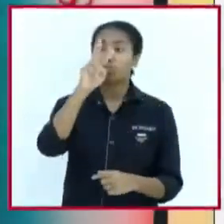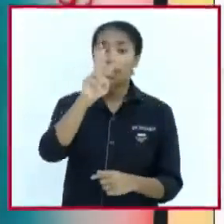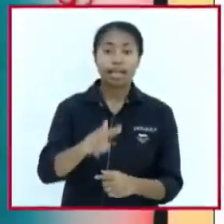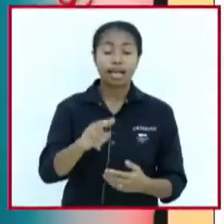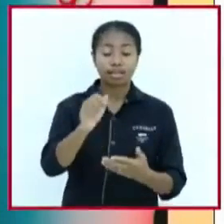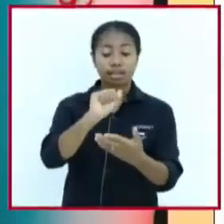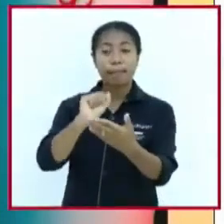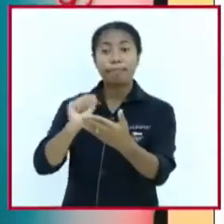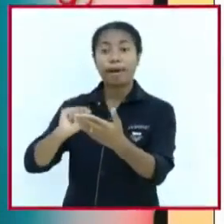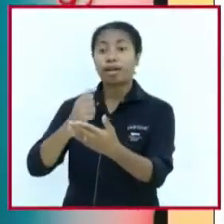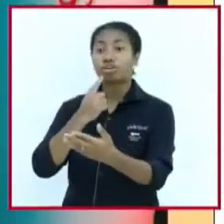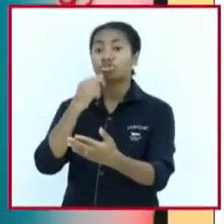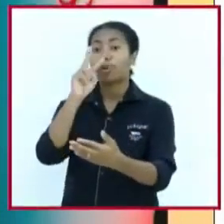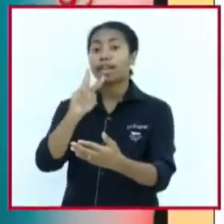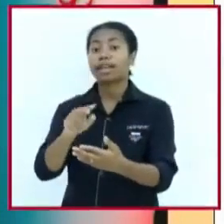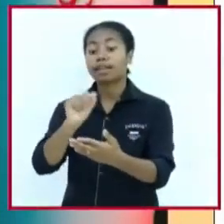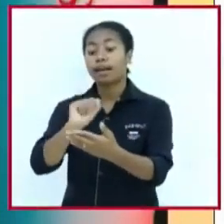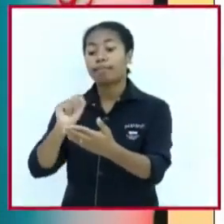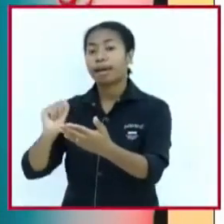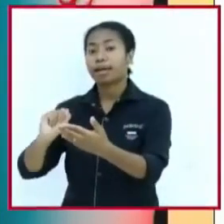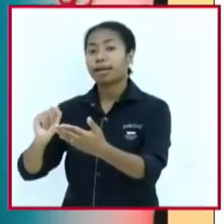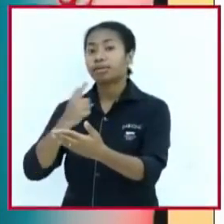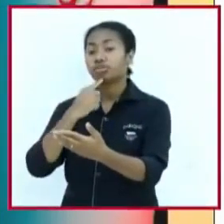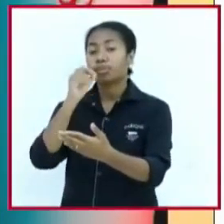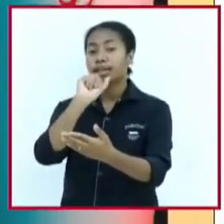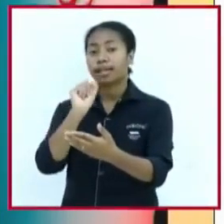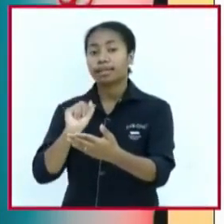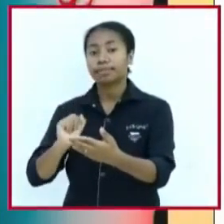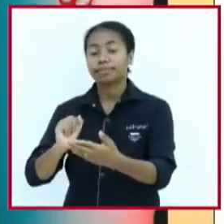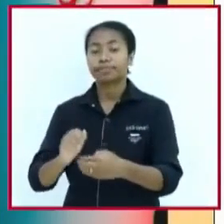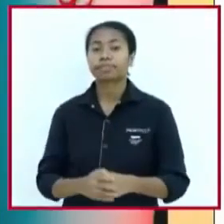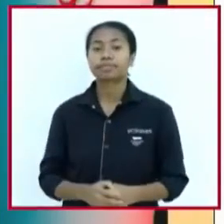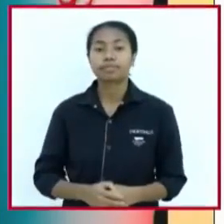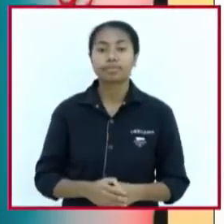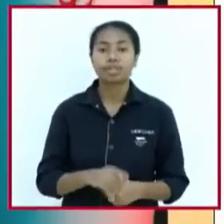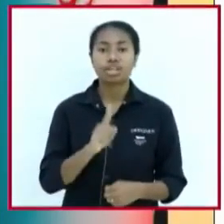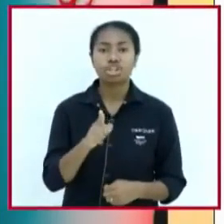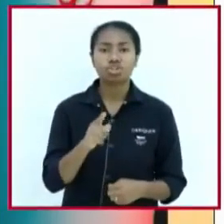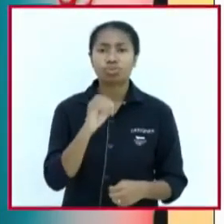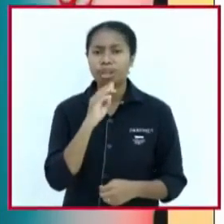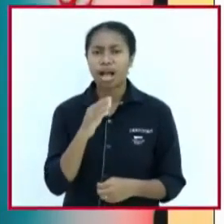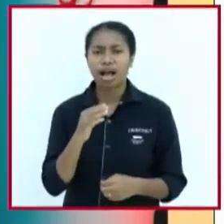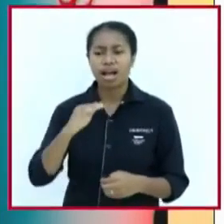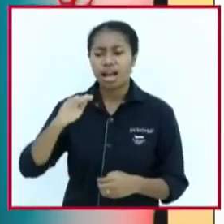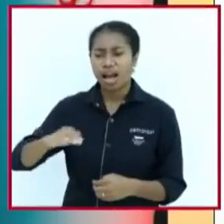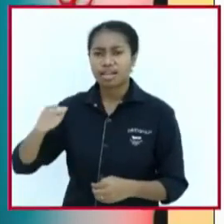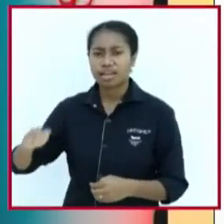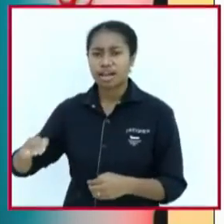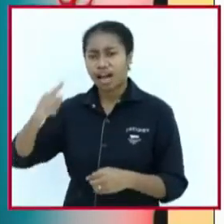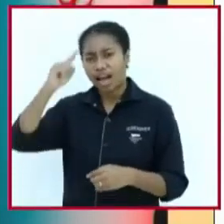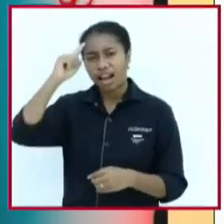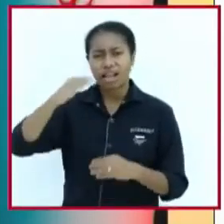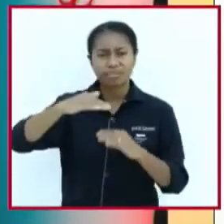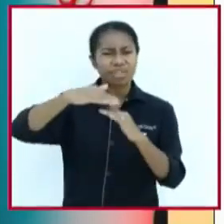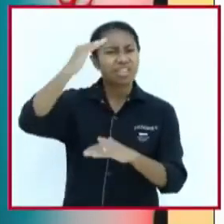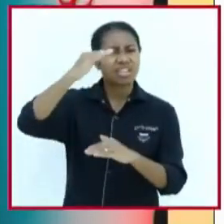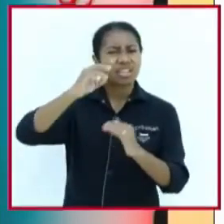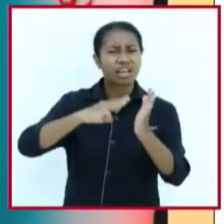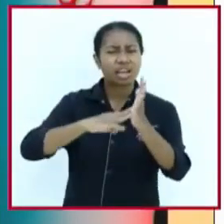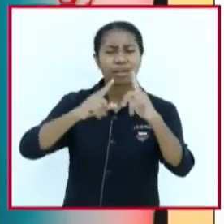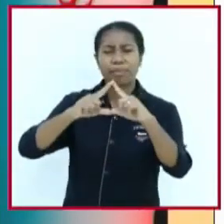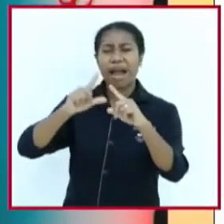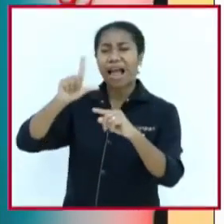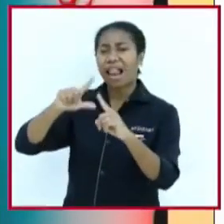Alkitab Ella ideal kitab cetakan saudara-saudara lihat situ Anak Allah lebih tinggi dari pada malaikat-malaikat